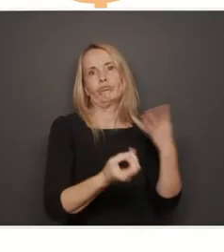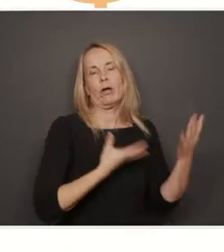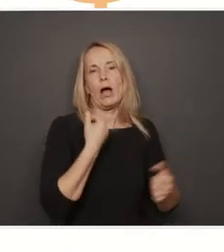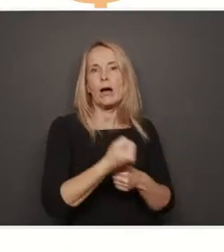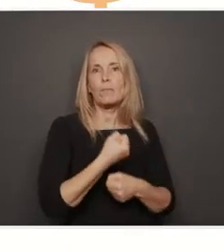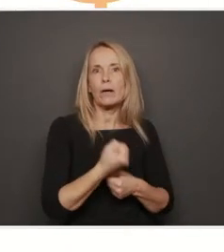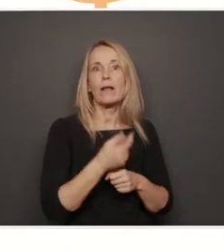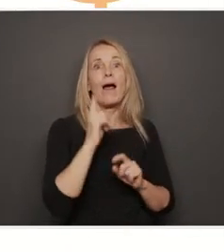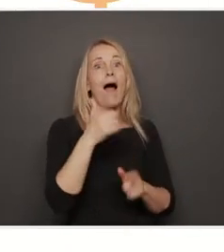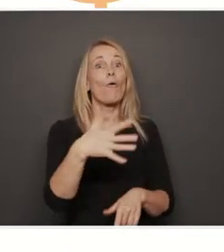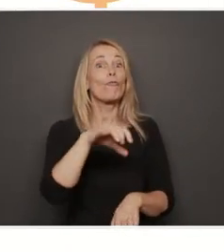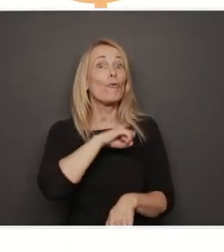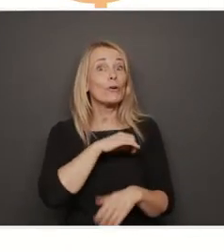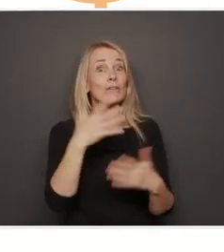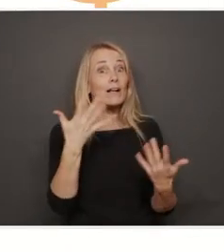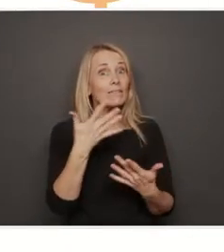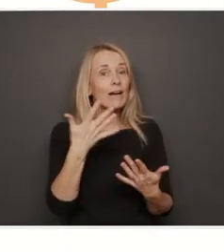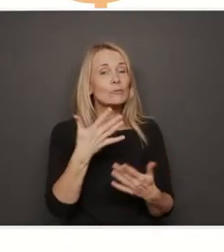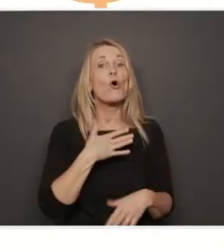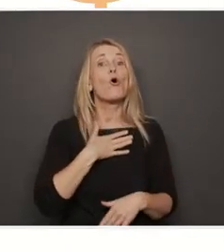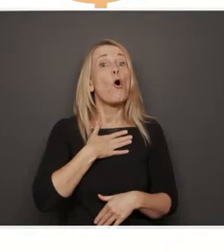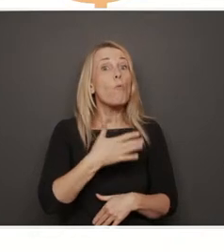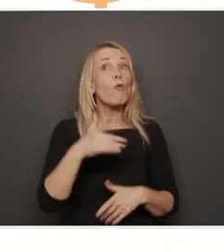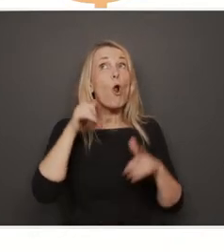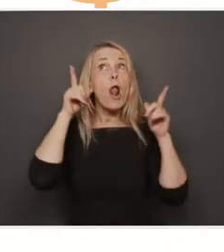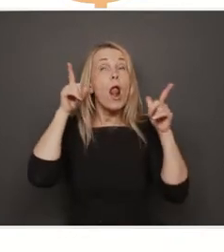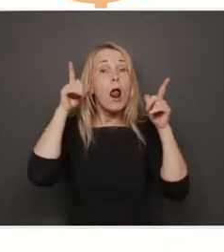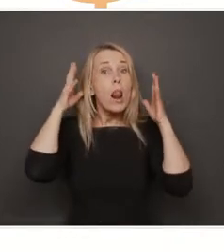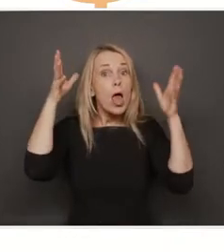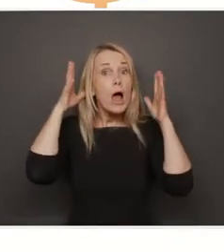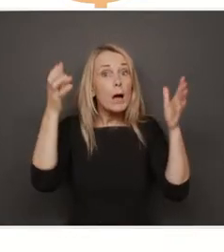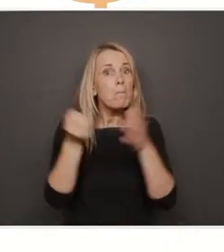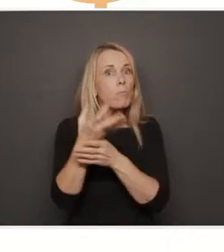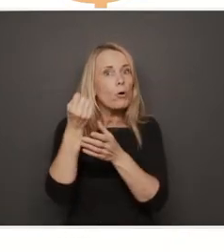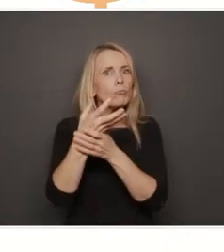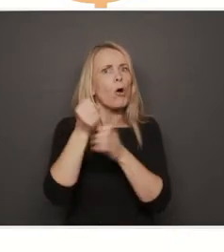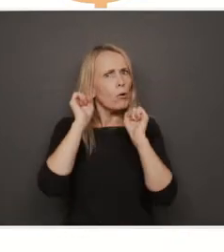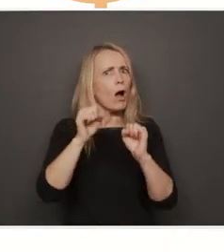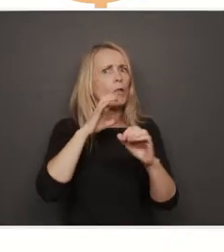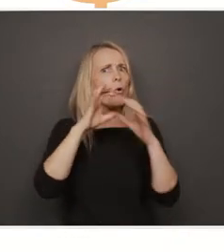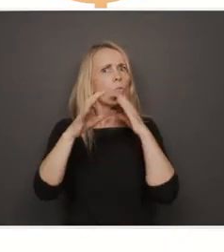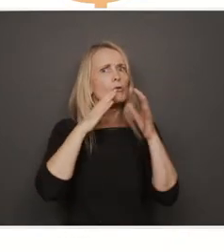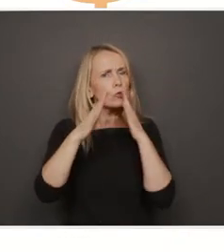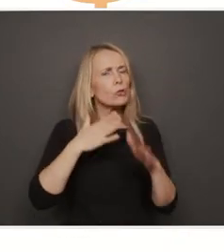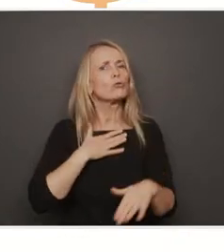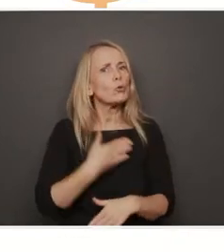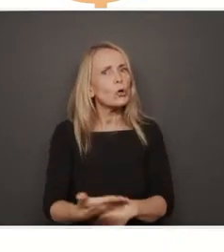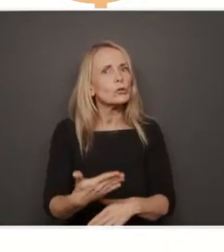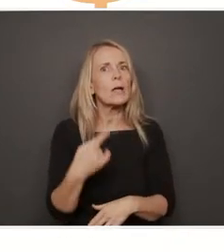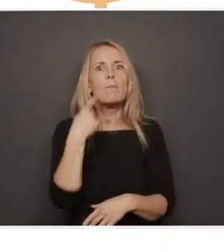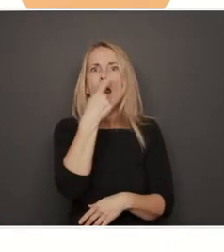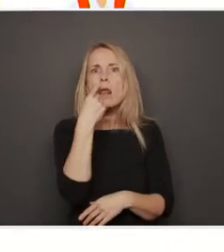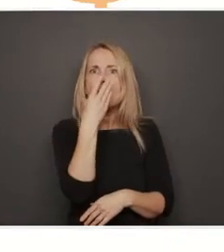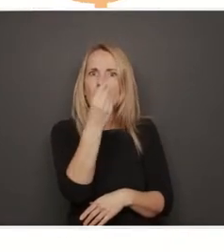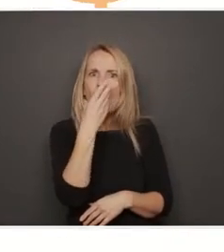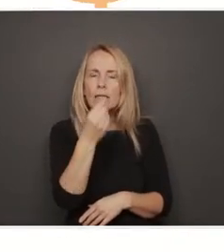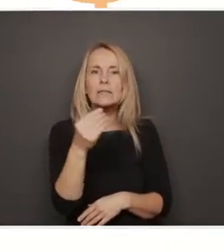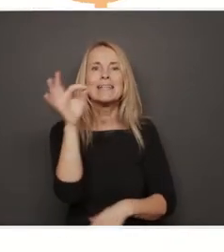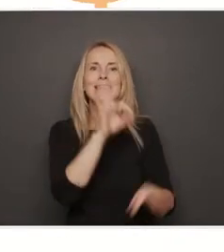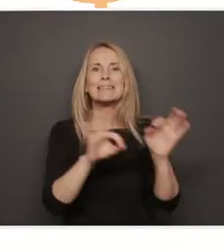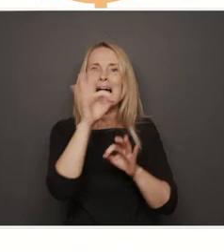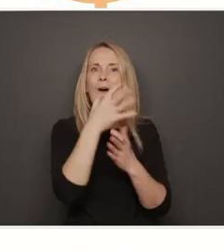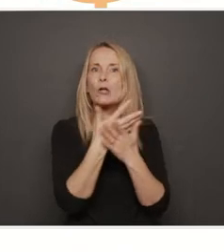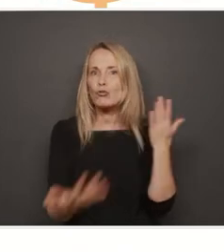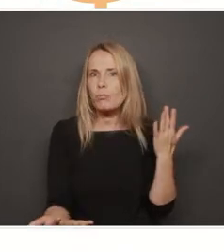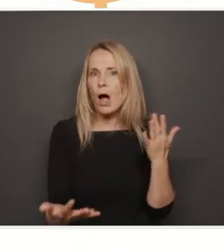er den großen Vorteil, trotz des Lärms in der Produktion kommunizieren zu können. Lippenlesen und Zeichensprache